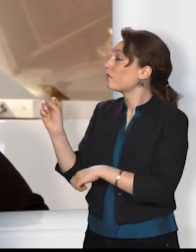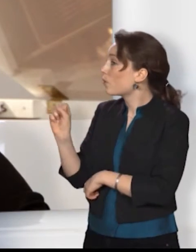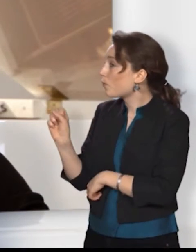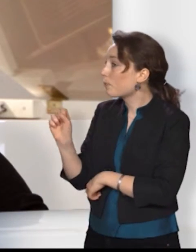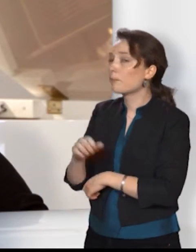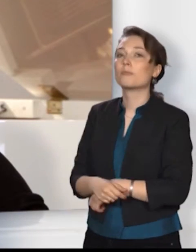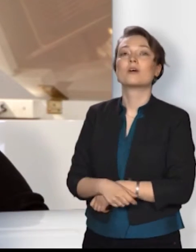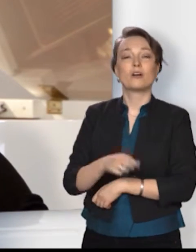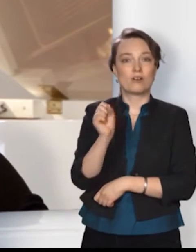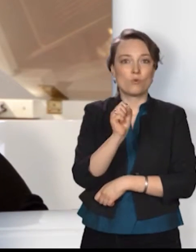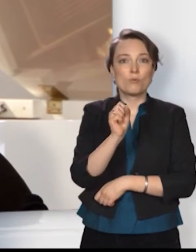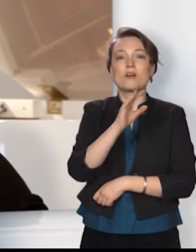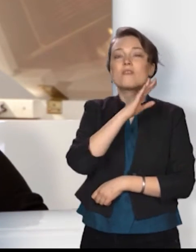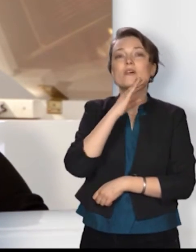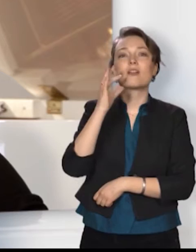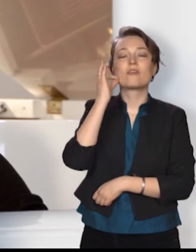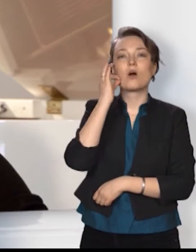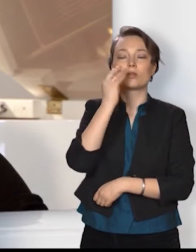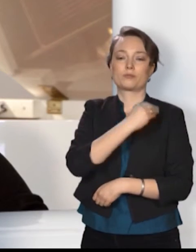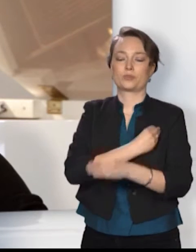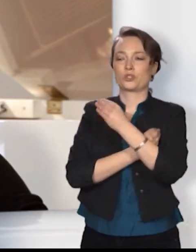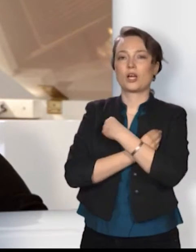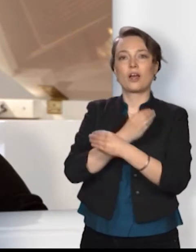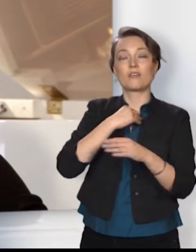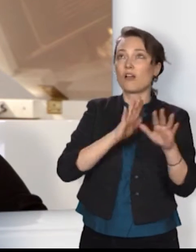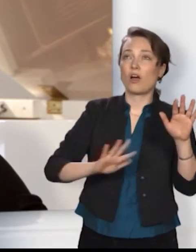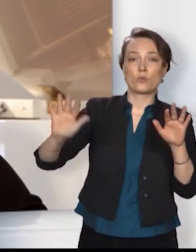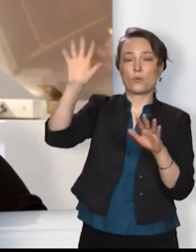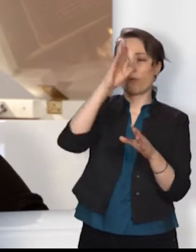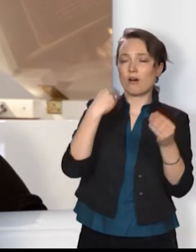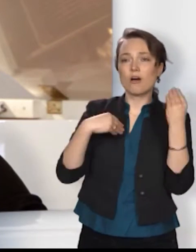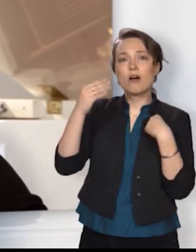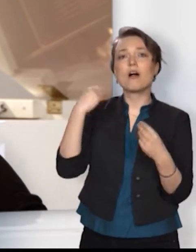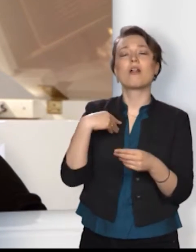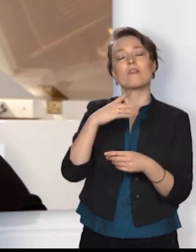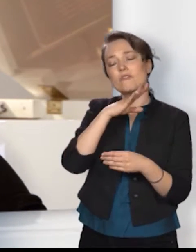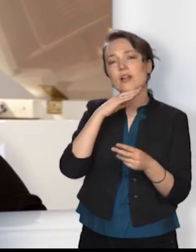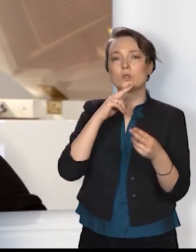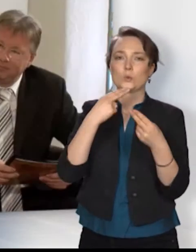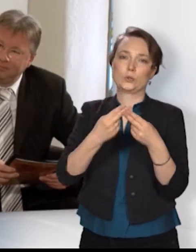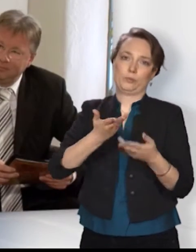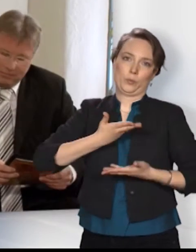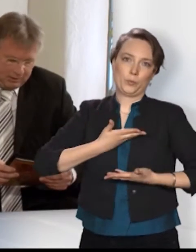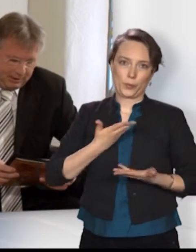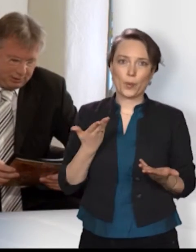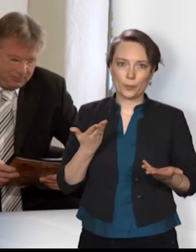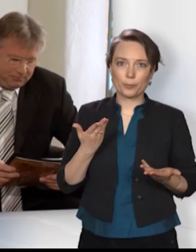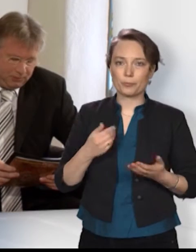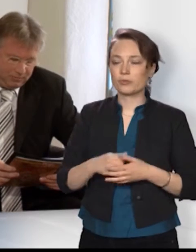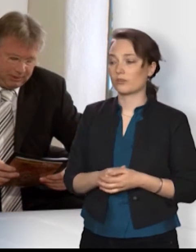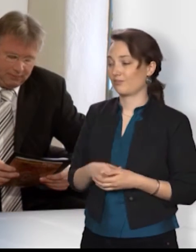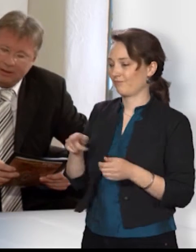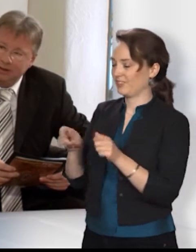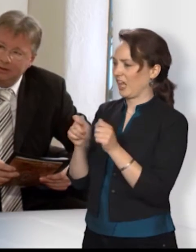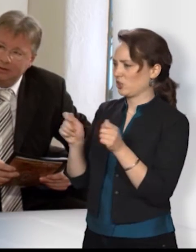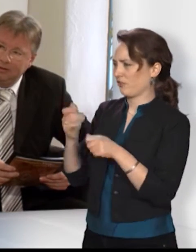Weil ich durch die Rückmeldung von vielen Frauen und Müttern im ganzen Land sehr viel Zuspruch und Zustimmung erfahre. Die Zeitschrift wurde